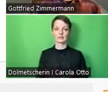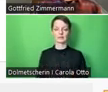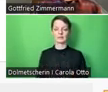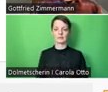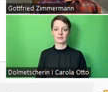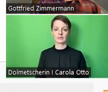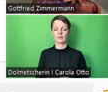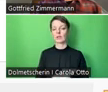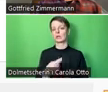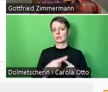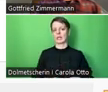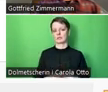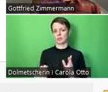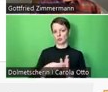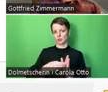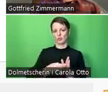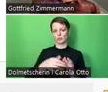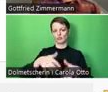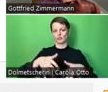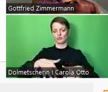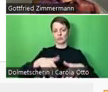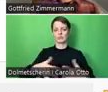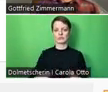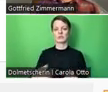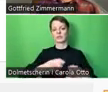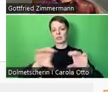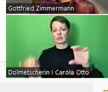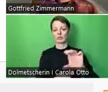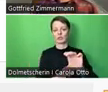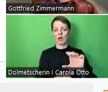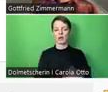einfach Text reinschreiben. Dann wird es darunter positioniert.